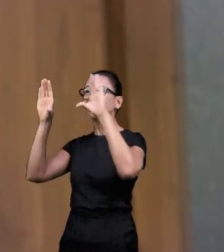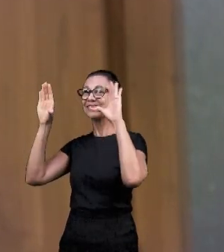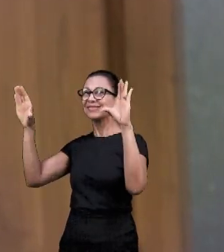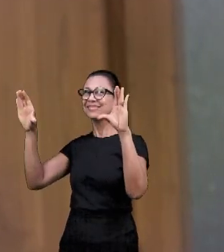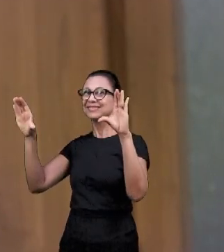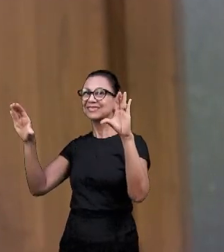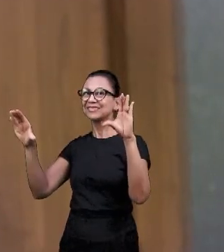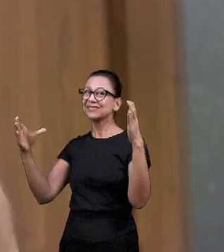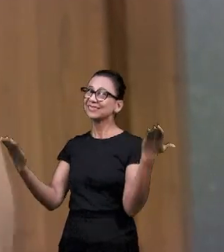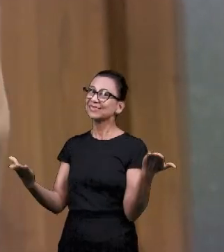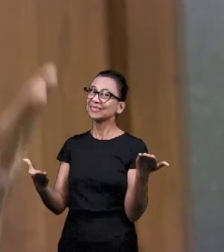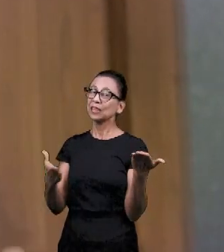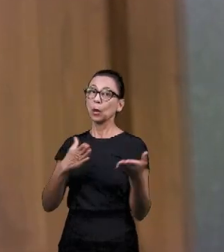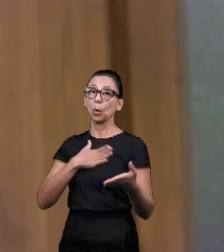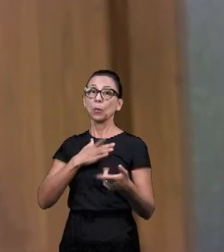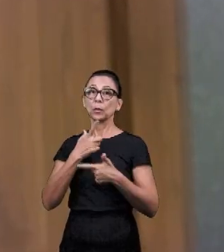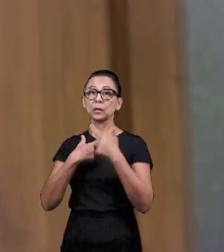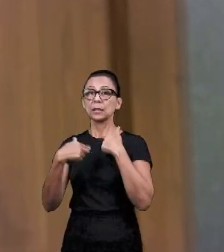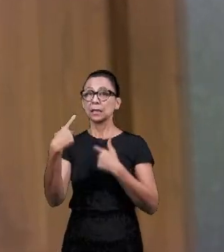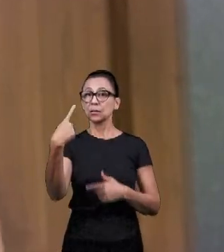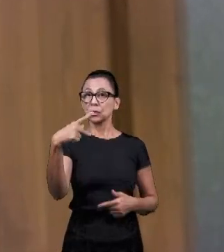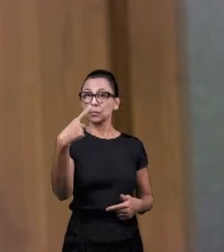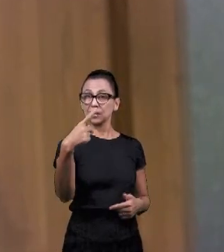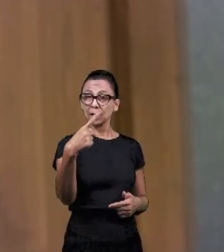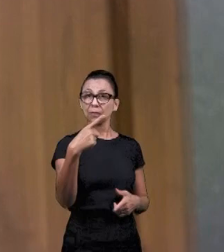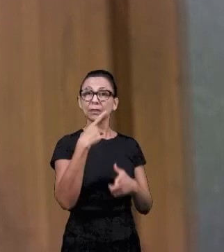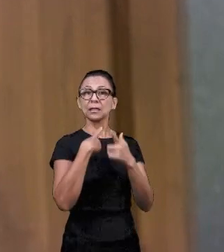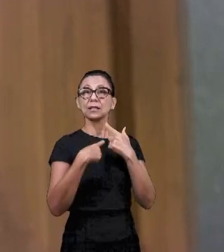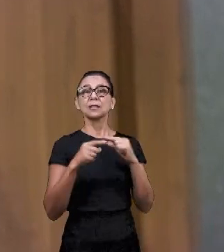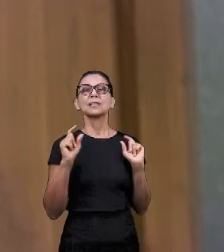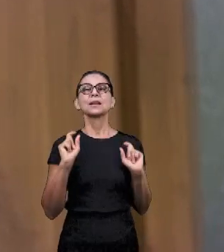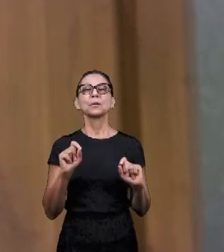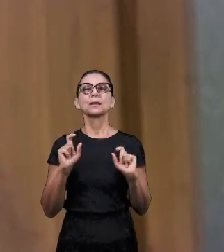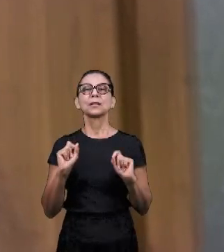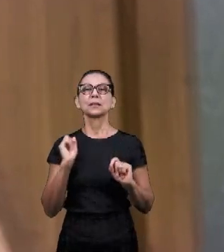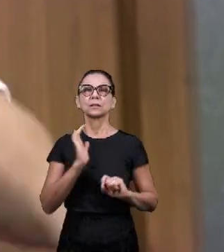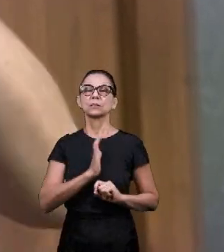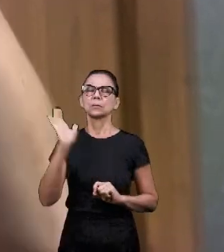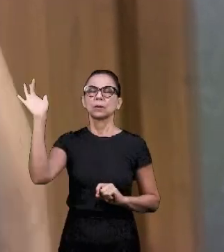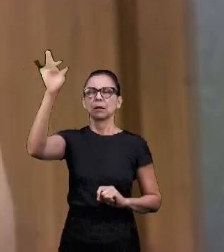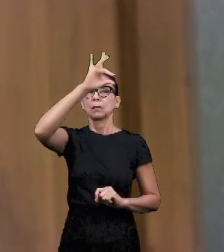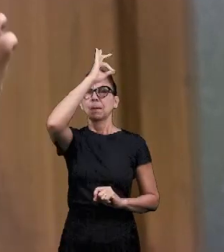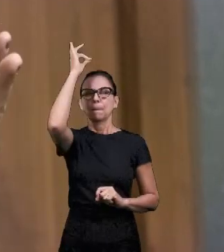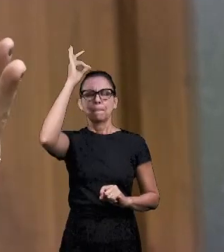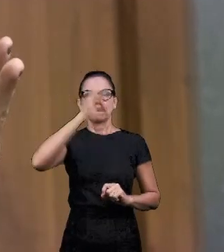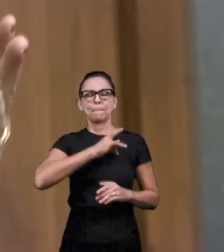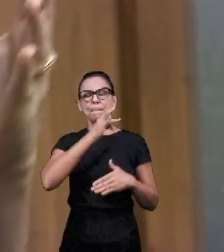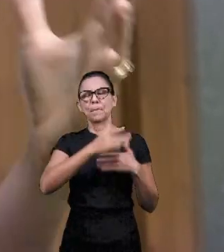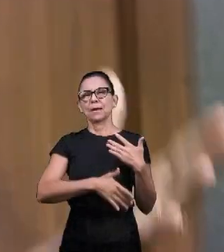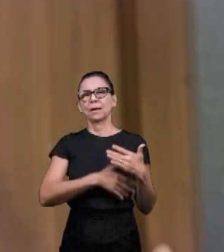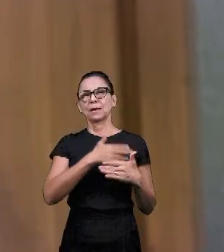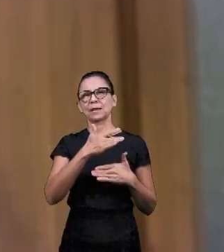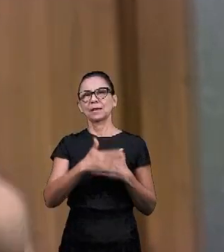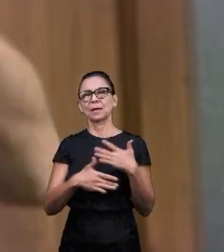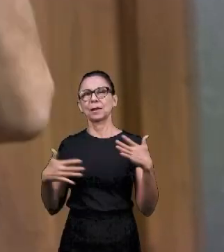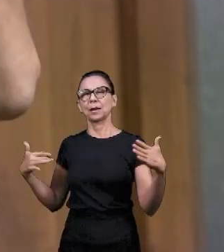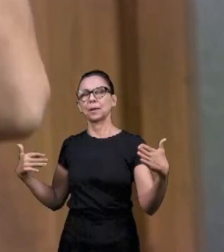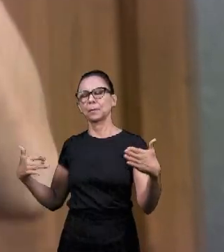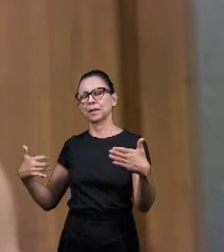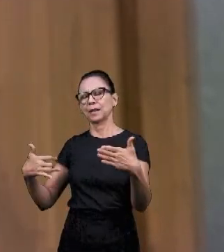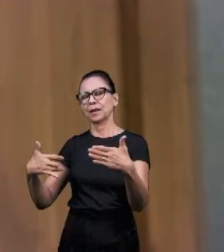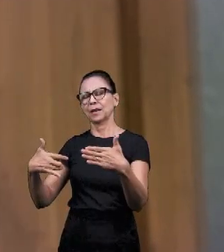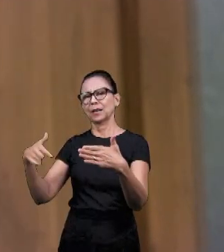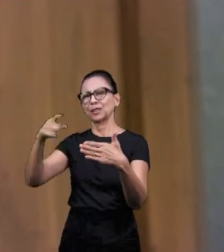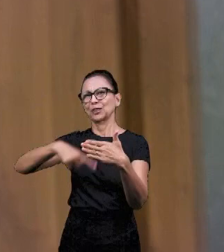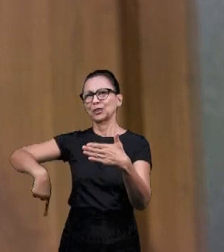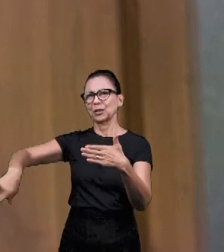souhait, c'est que notre cœur soit rempli du Saint-Esprit jusqu'au grand jour où nous monterons et nous